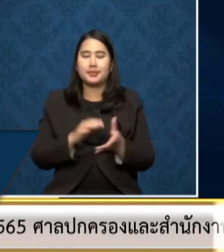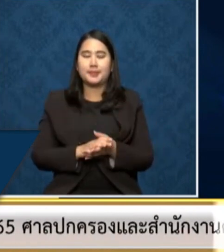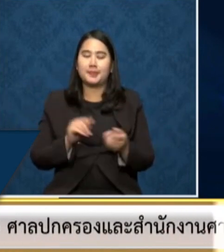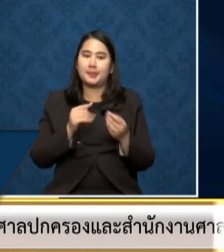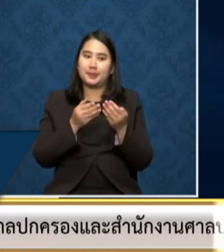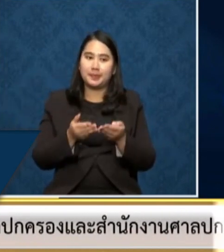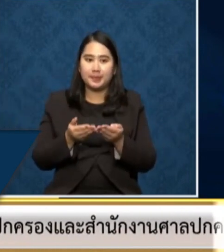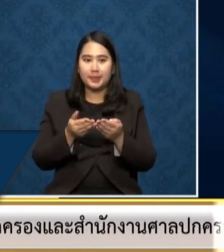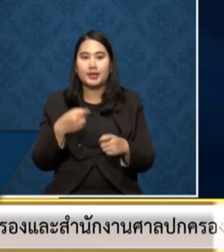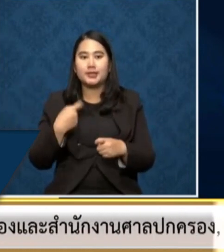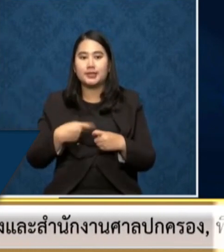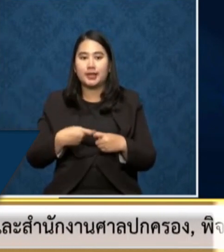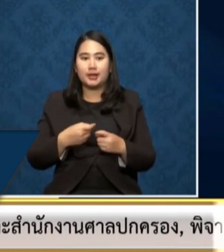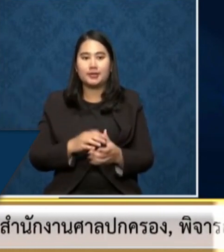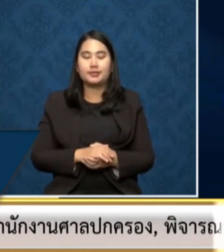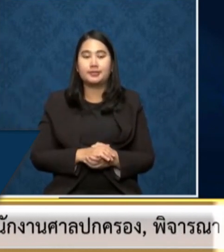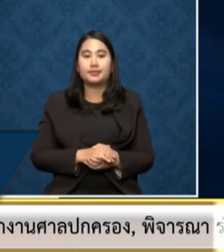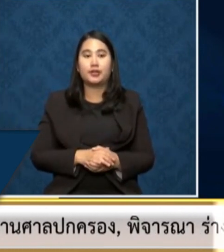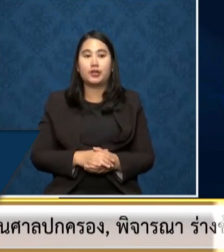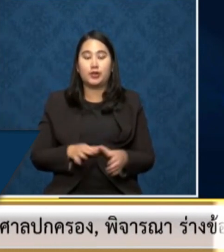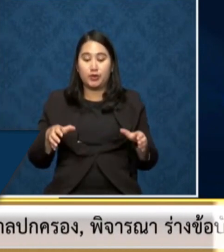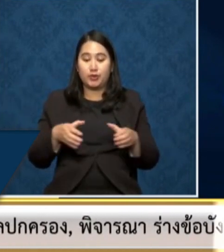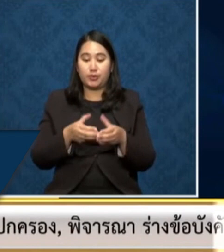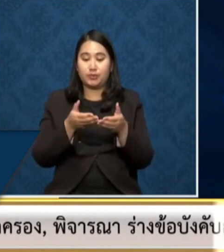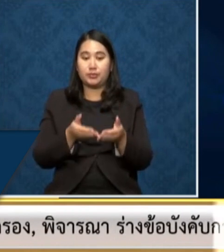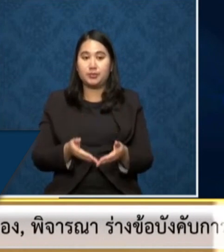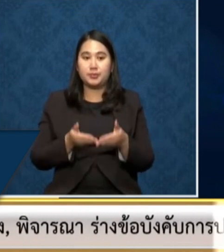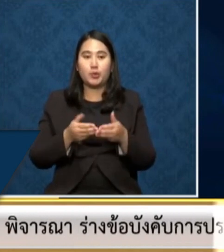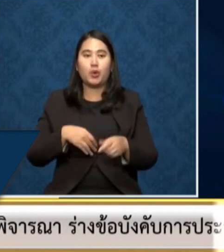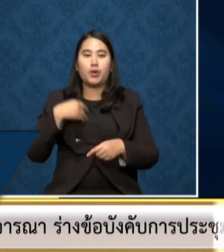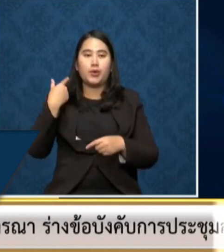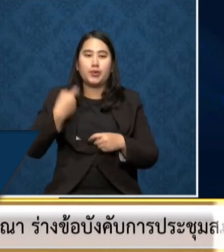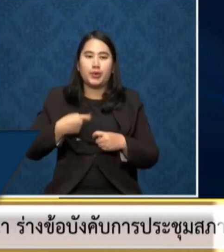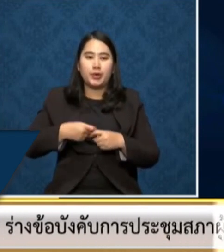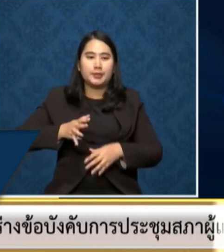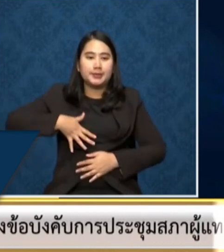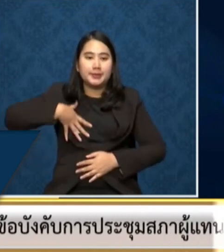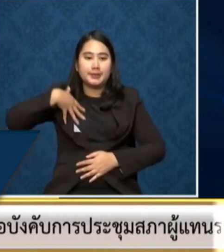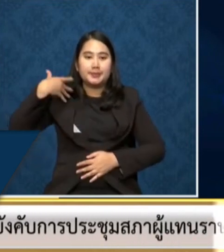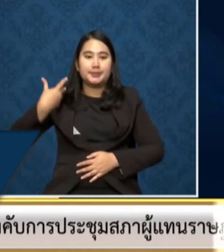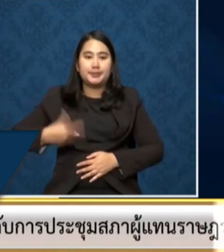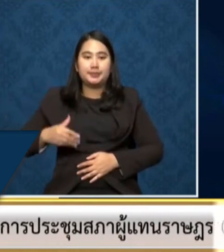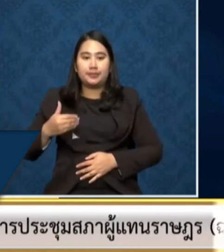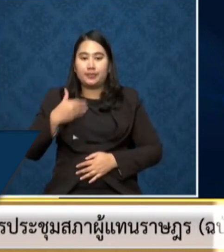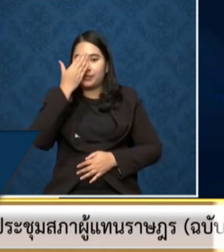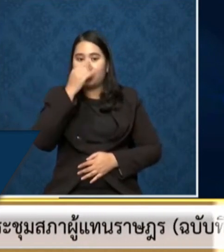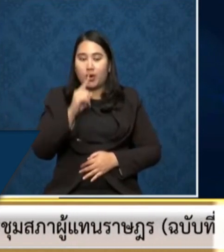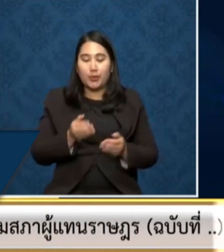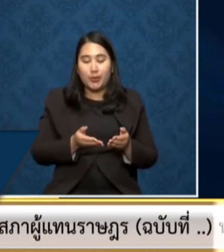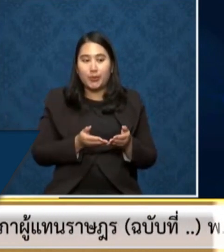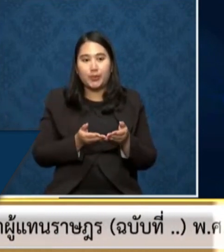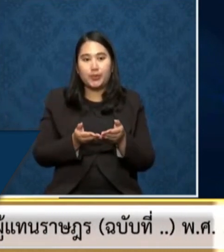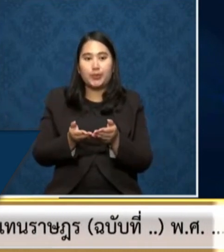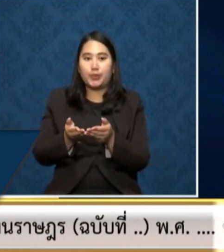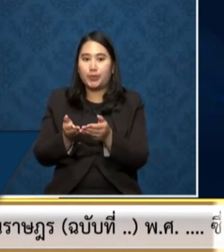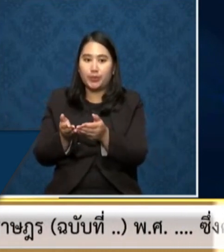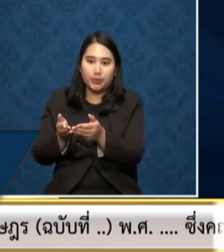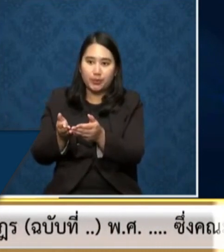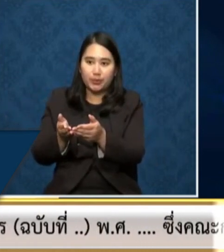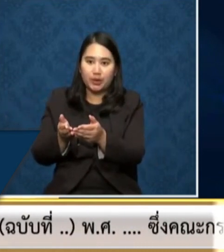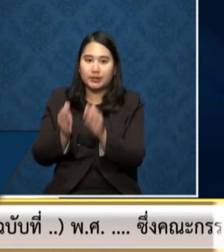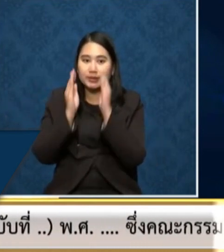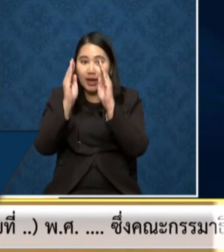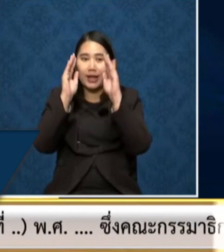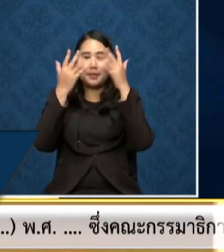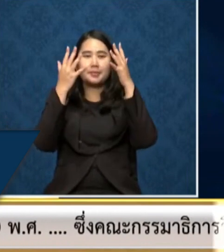ทำประมงไปอีกส่งผลให้ชาวประมงได้รับความเดือดร้อนเนื่องจากได้เข้าไปทำประมงนอกเขตกำหนดโดยไม่ได้